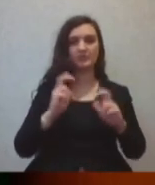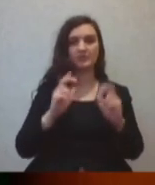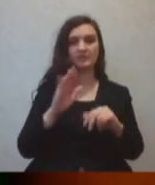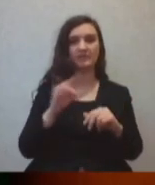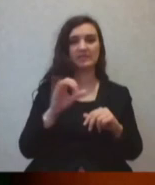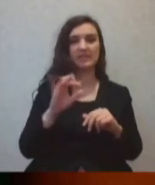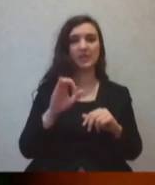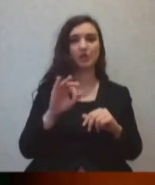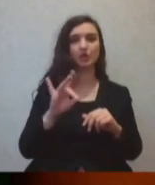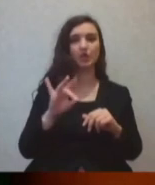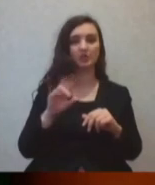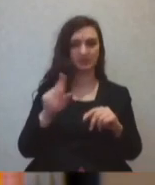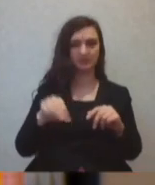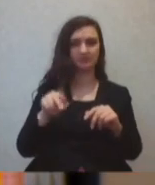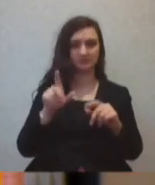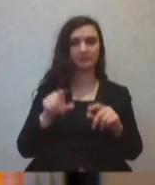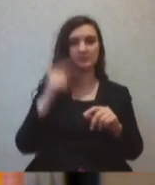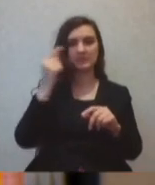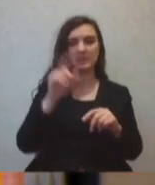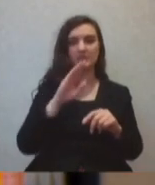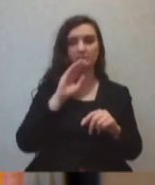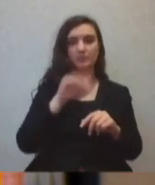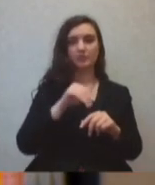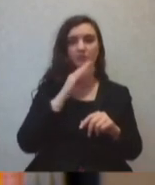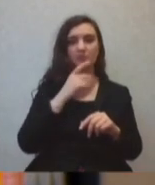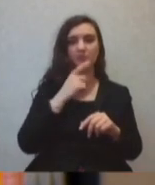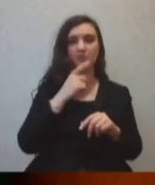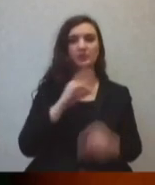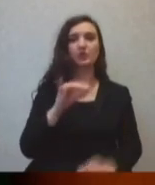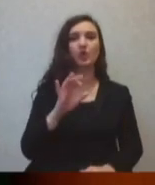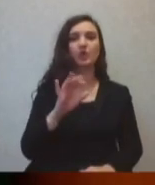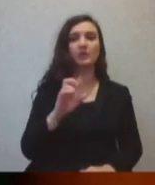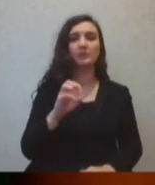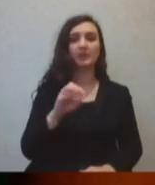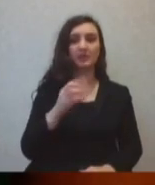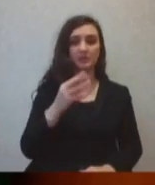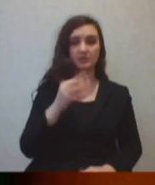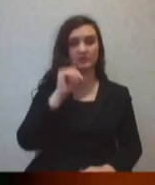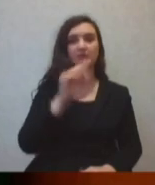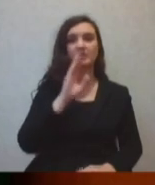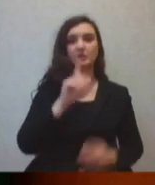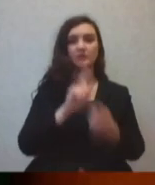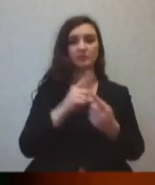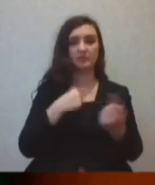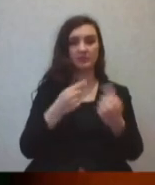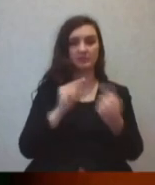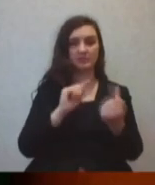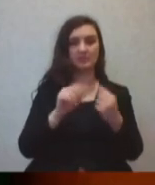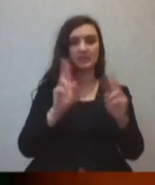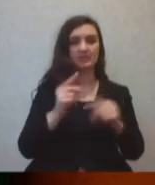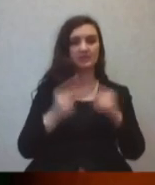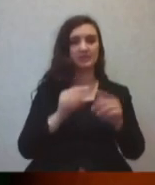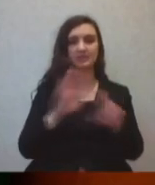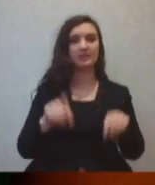უნივერსიტეტის ვიცერექტორი, ფსიქიატრი პროფესორი გალბატონი ნინო ოკრიბელაშვილი. ჩვენ ხვალ დილით შევხვდებით ერთმანეთს, ტრადიციას